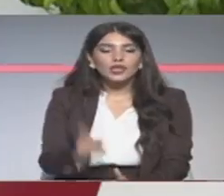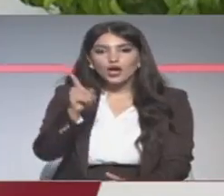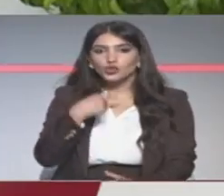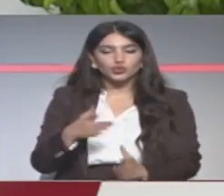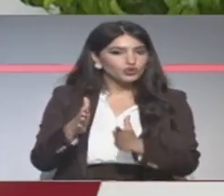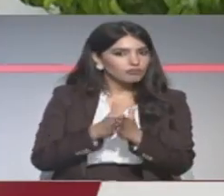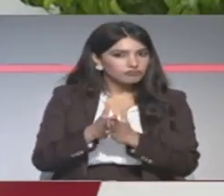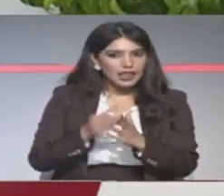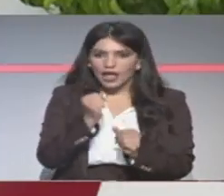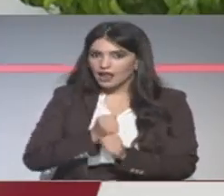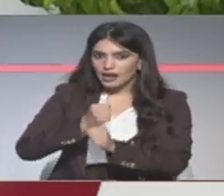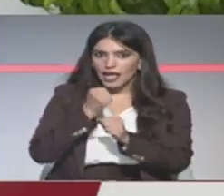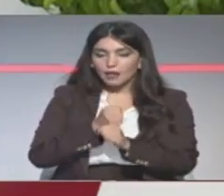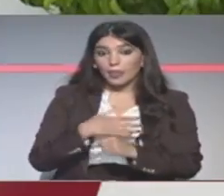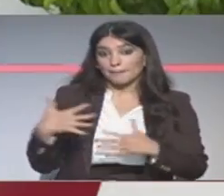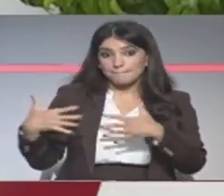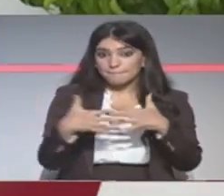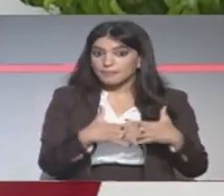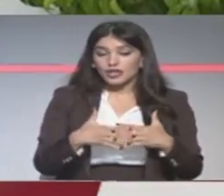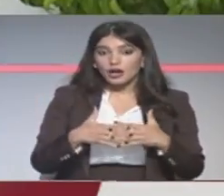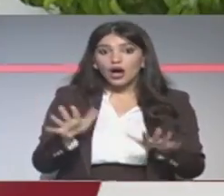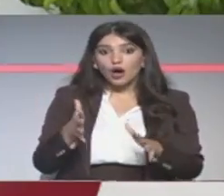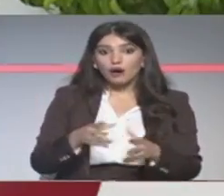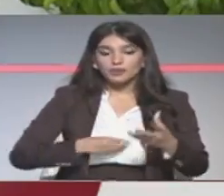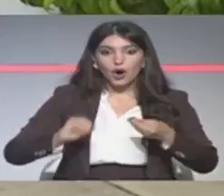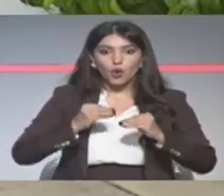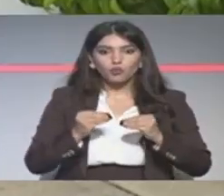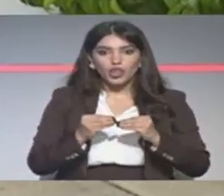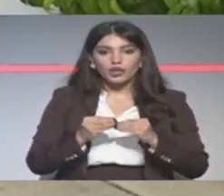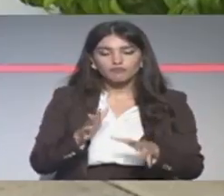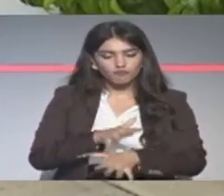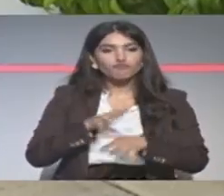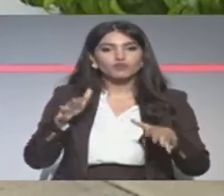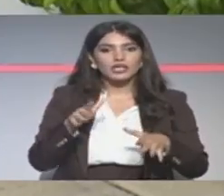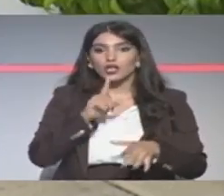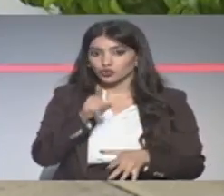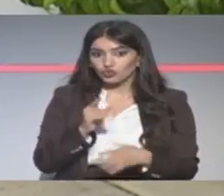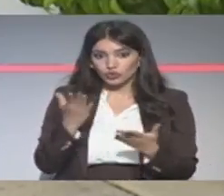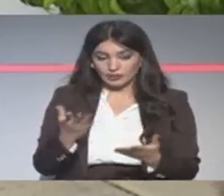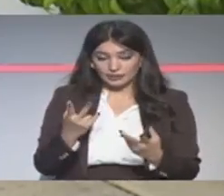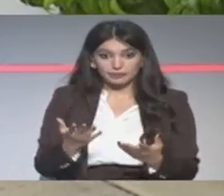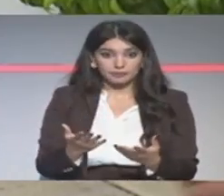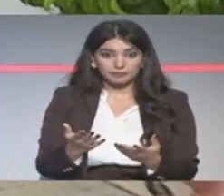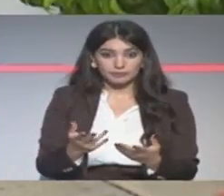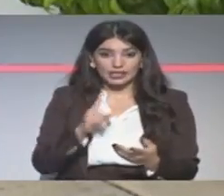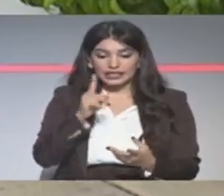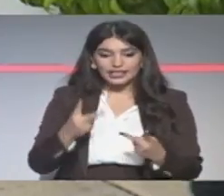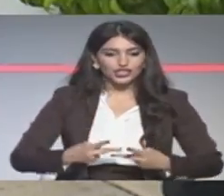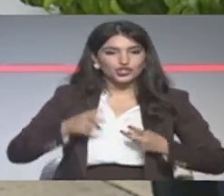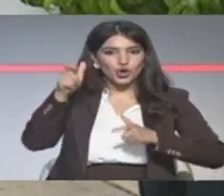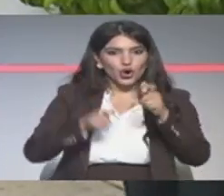تفاعل دائم وعمل تشاركي حول القضايا الكبرى التي اليوم تعترض